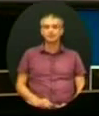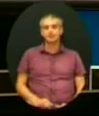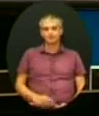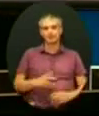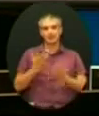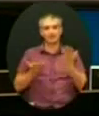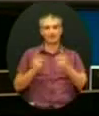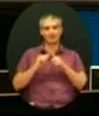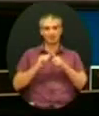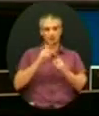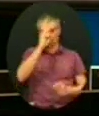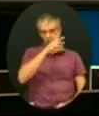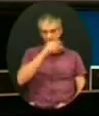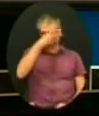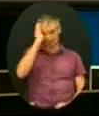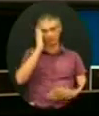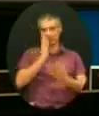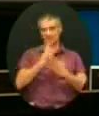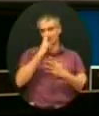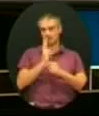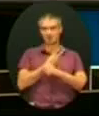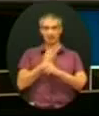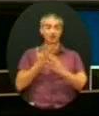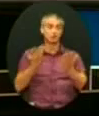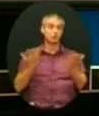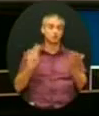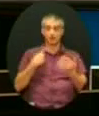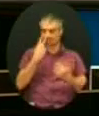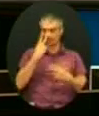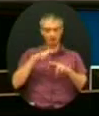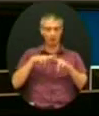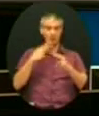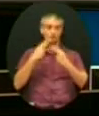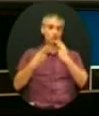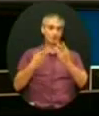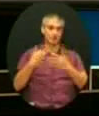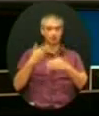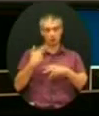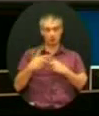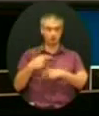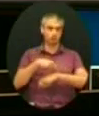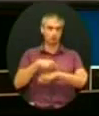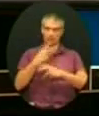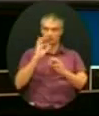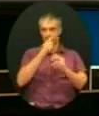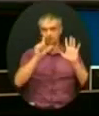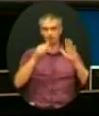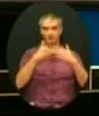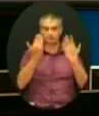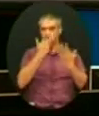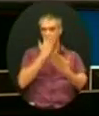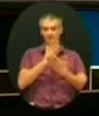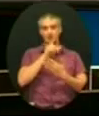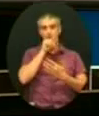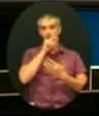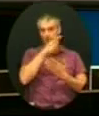הבדלי הסגנון בין אובמה לבין טראמפ כבר התרגלנו, נראה מה תהיה התגובה שלו באמת בשעות הקרובות. זה עדיין 7 בבוקר, אבל הוא כבר